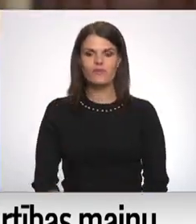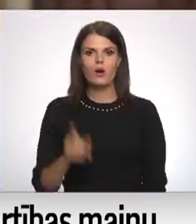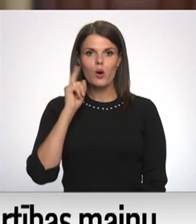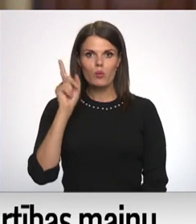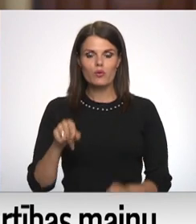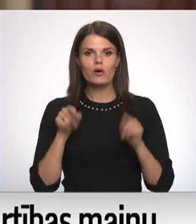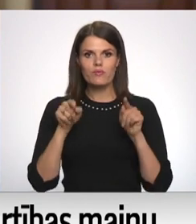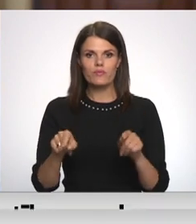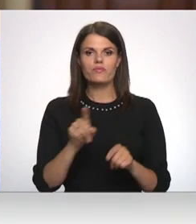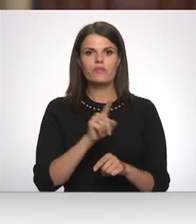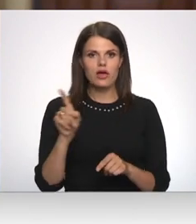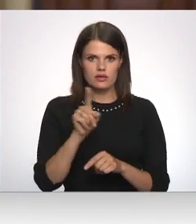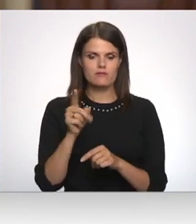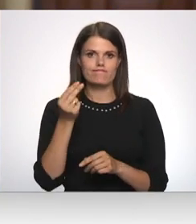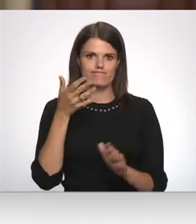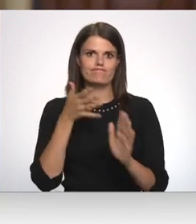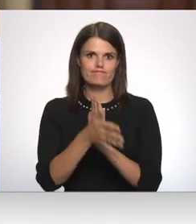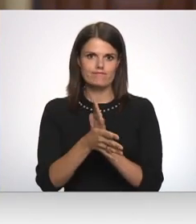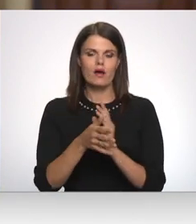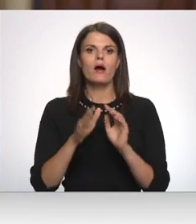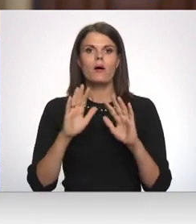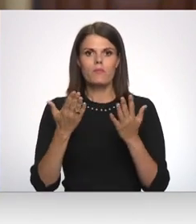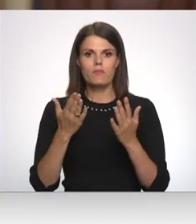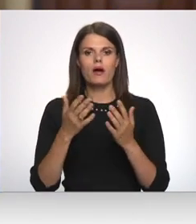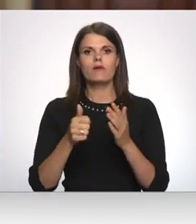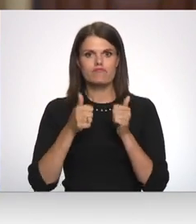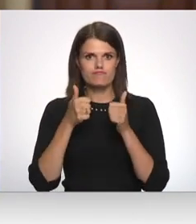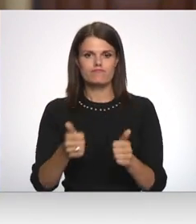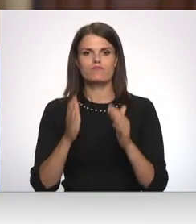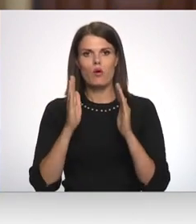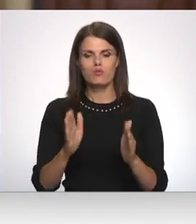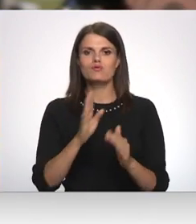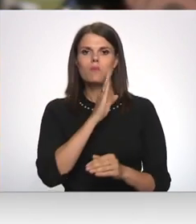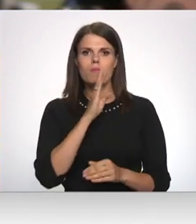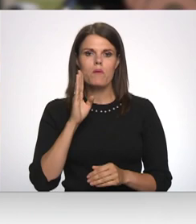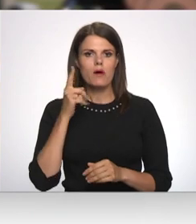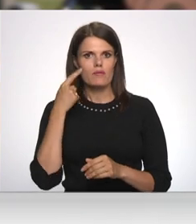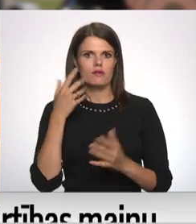Protams, tas ir ar fiskālu ietekmi. Tas daudz labāk māmiņam un tētim, kur izvēlēsies saņem šo pabalstu.